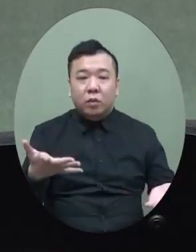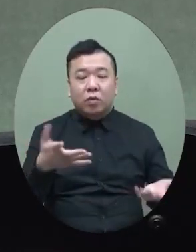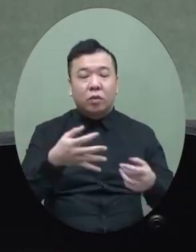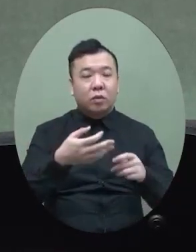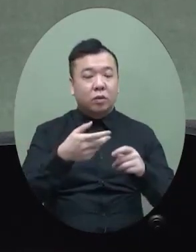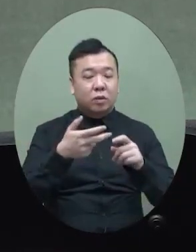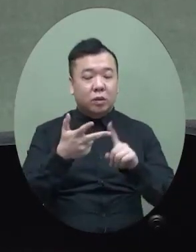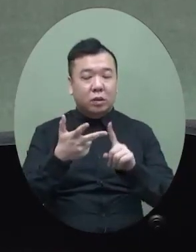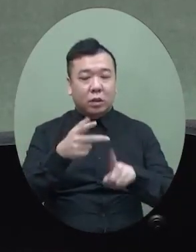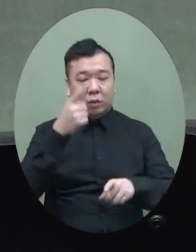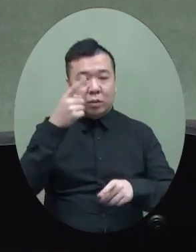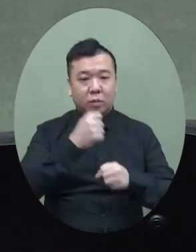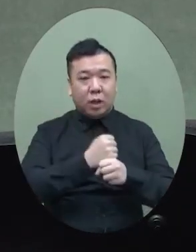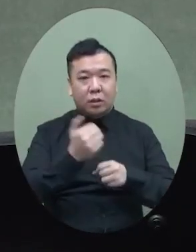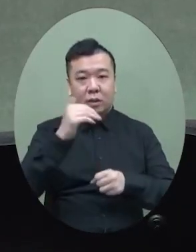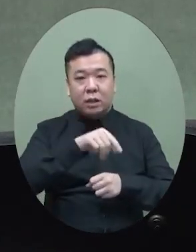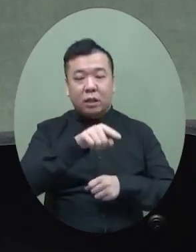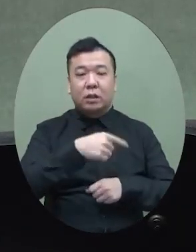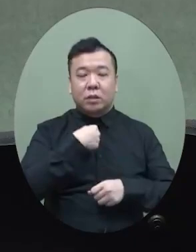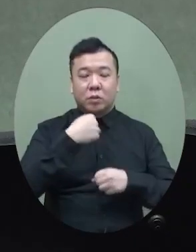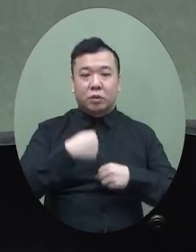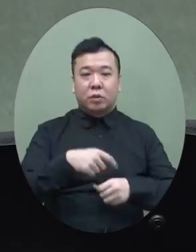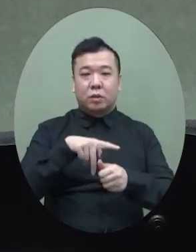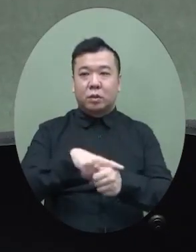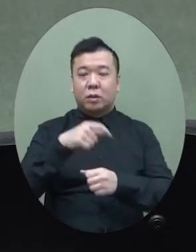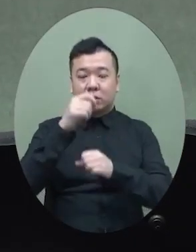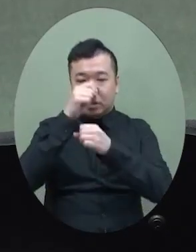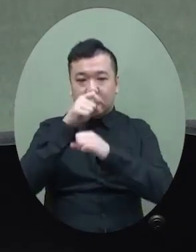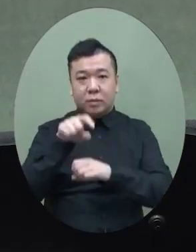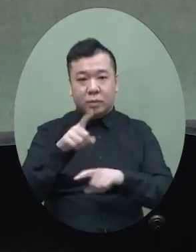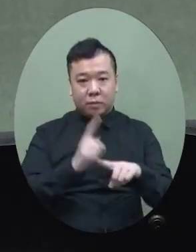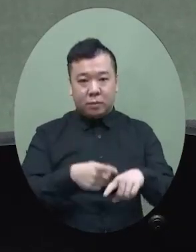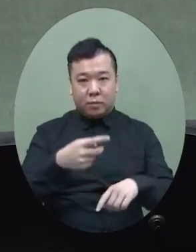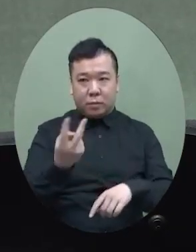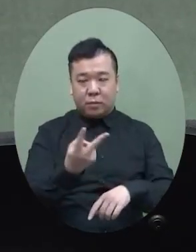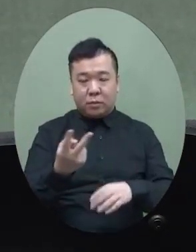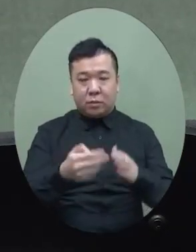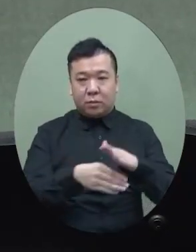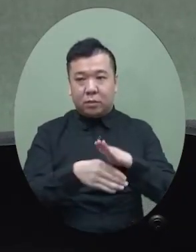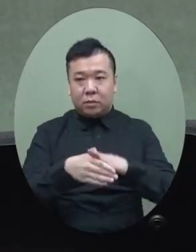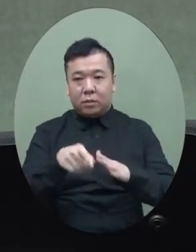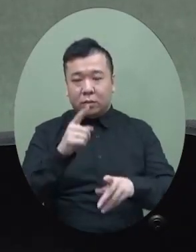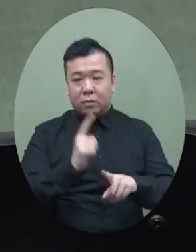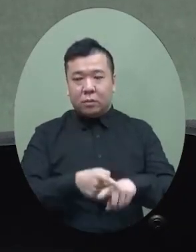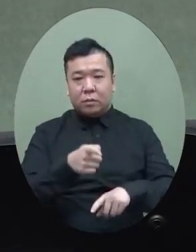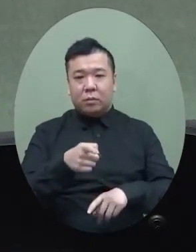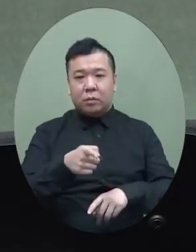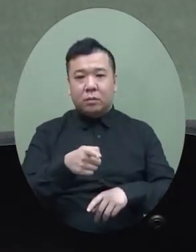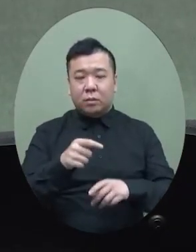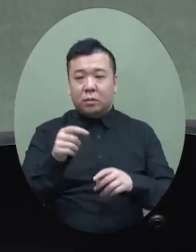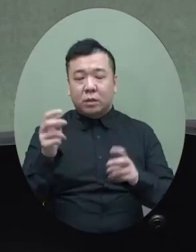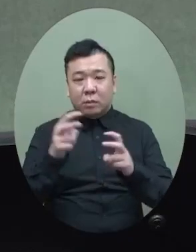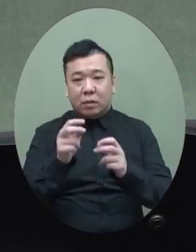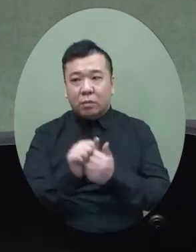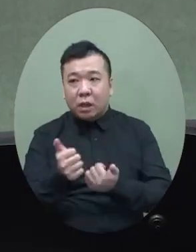想問翻個馬鞍山需要強制檢測嗰棟樓咧，咁嗰兩户人佢本身即係識唔識